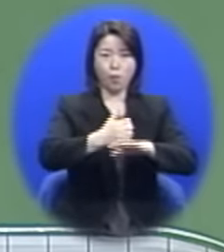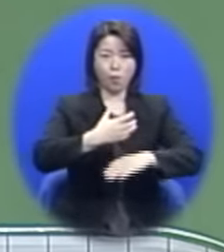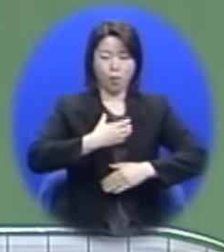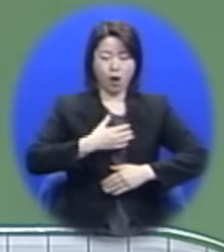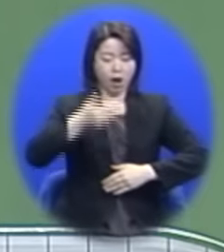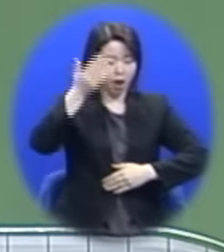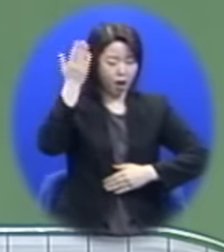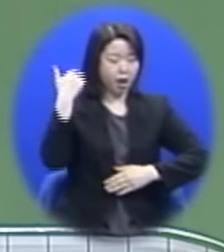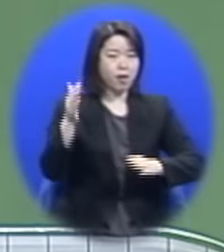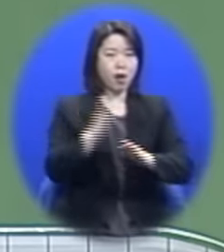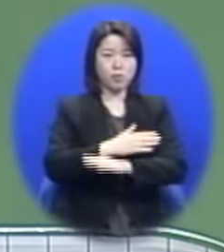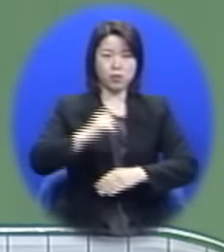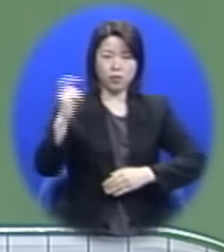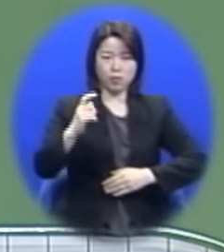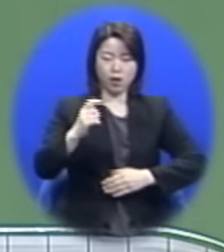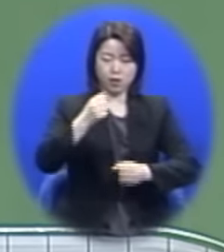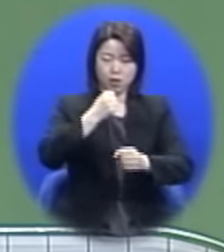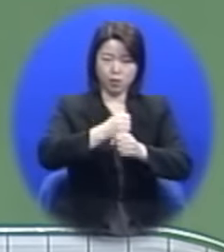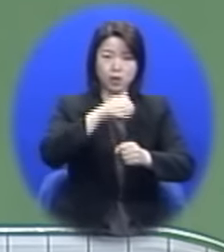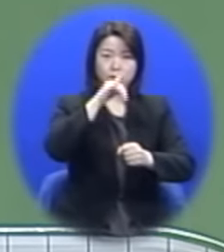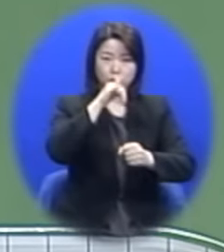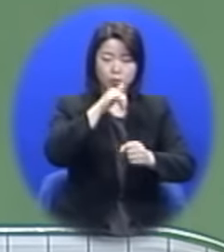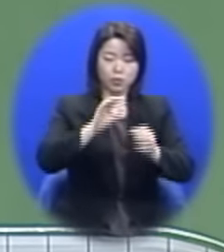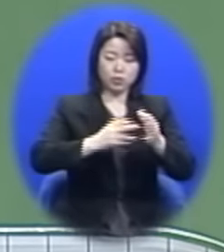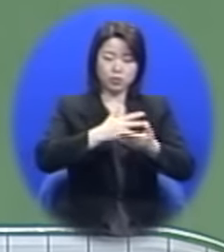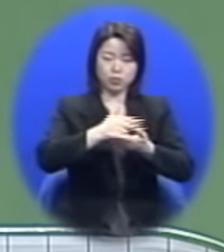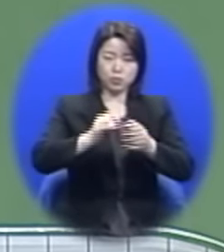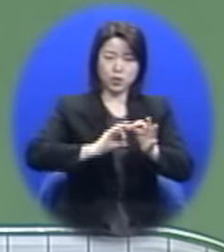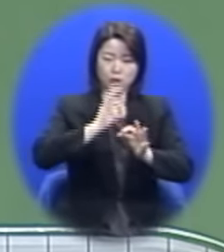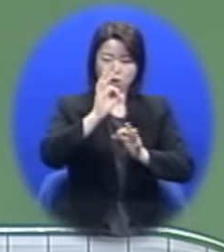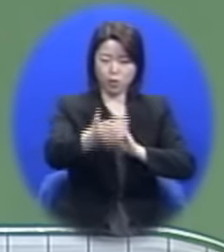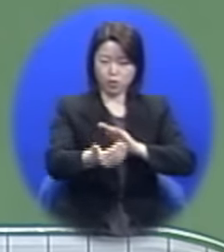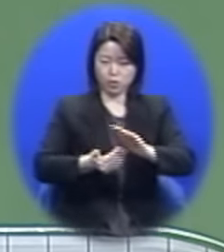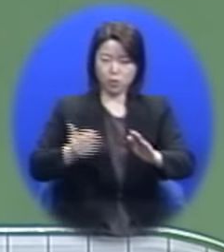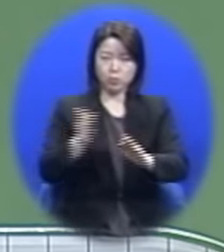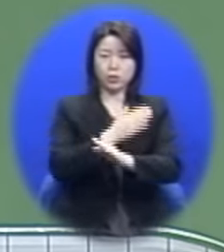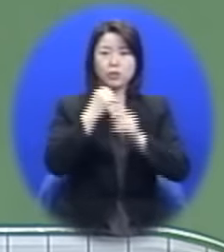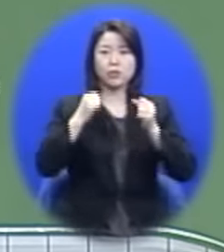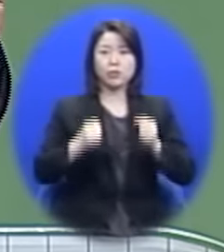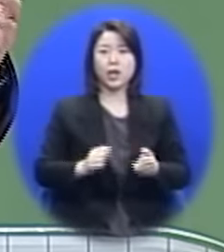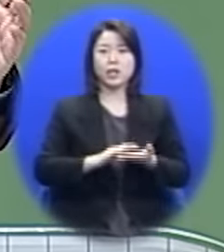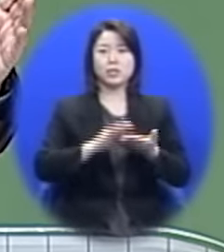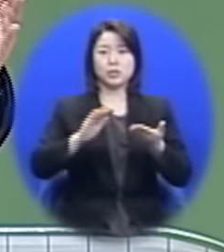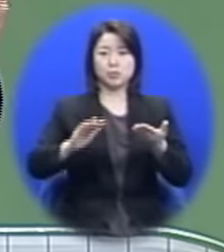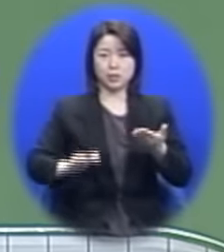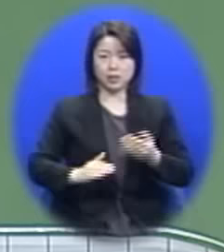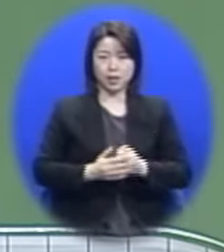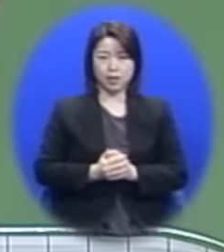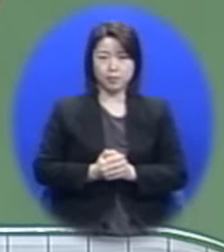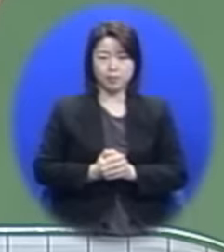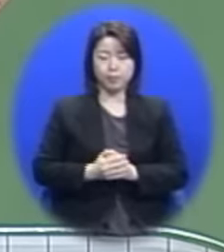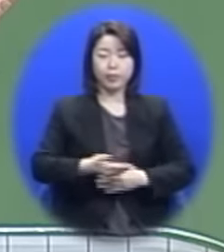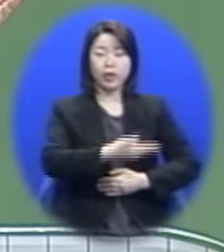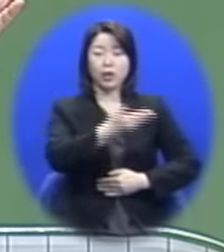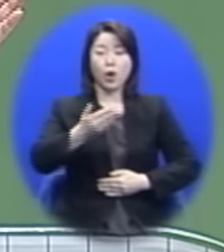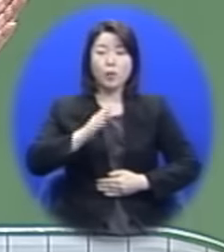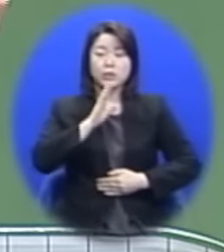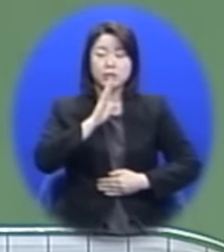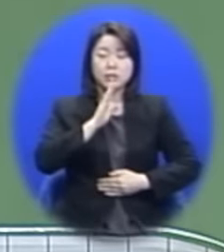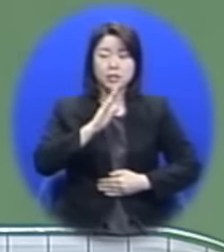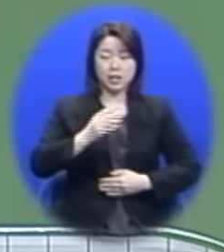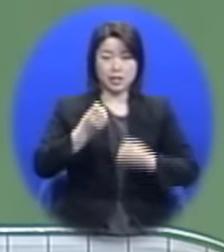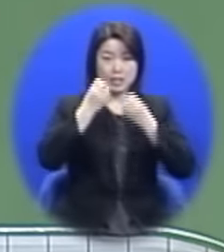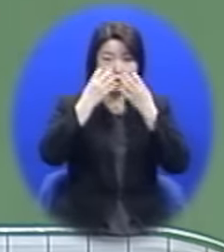견고히 서 있었으며 주님은 영원전부터 계십니다. 여러분은 진짜 창조주